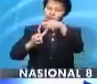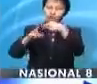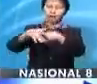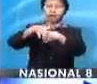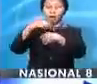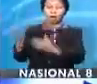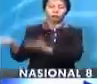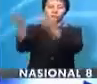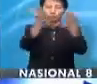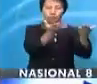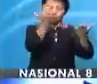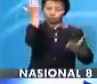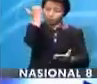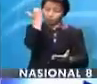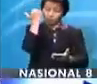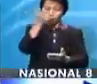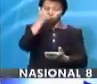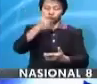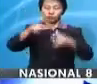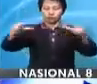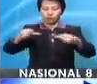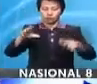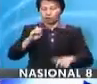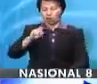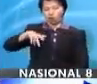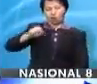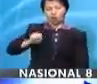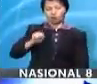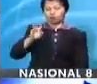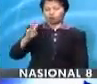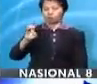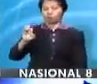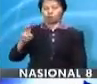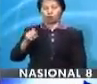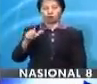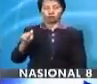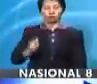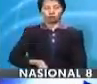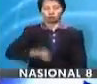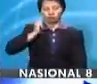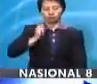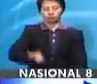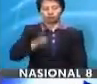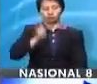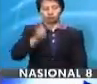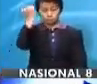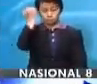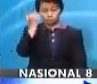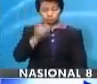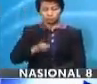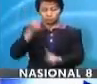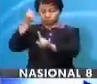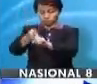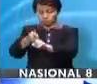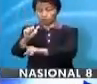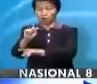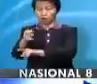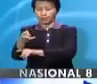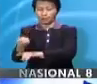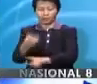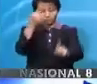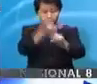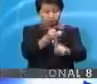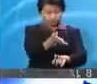terawal dihadapkan ke mahkamah susulan pelaksanaan Op Suharta. Majistret Siti Razia Kamarudin turut memerintahkan Ahmad Daud dan